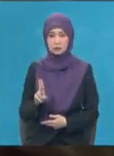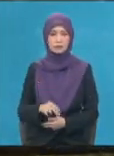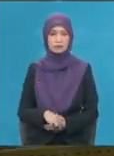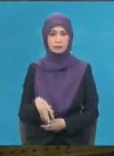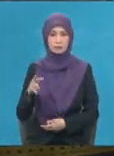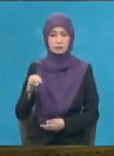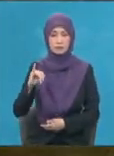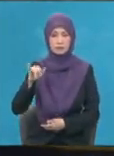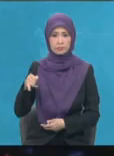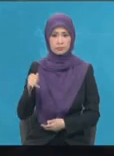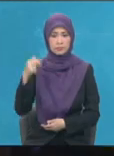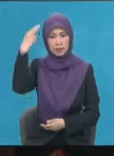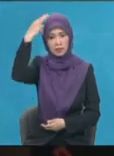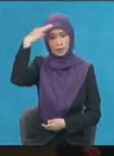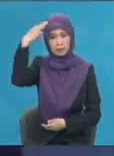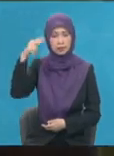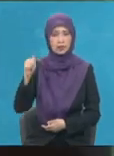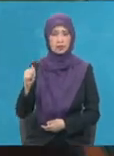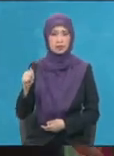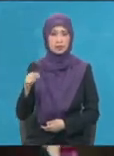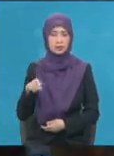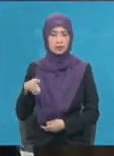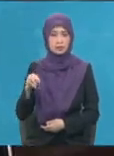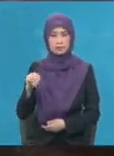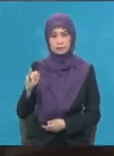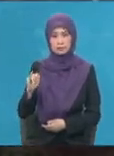Haji Muhammad hazami Bento Hasan pemerintah